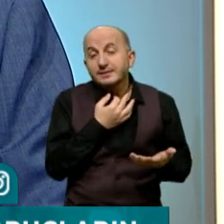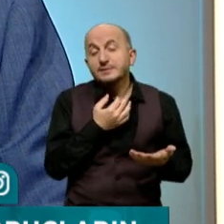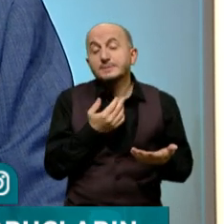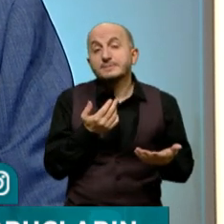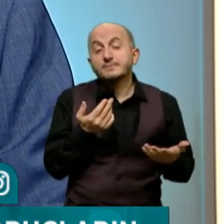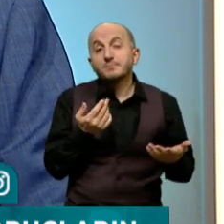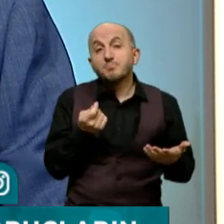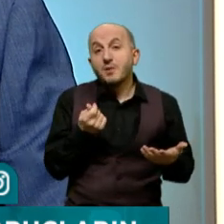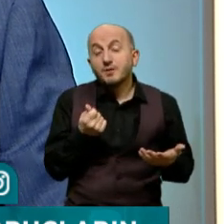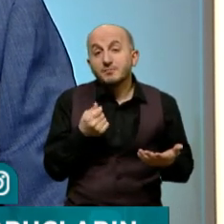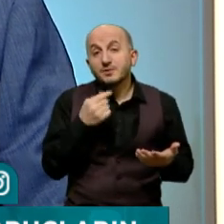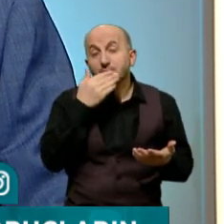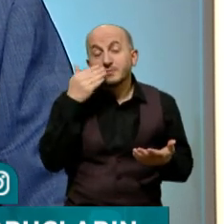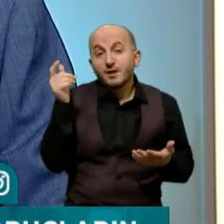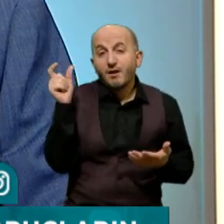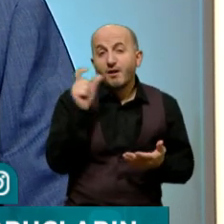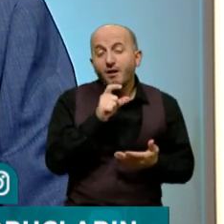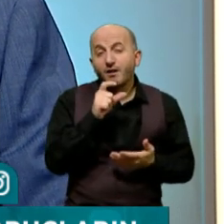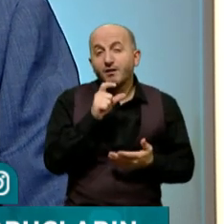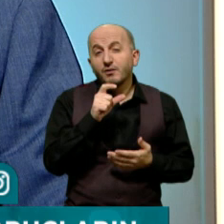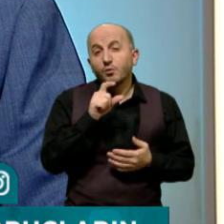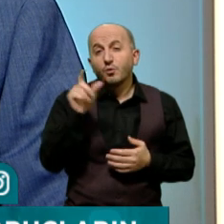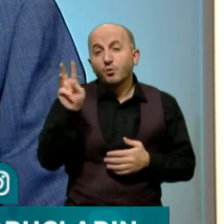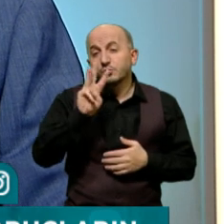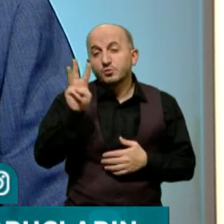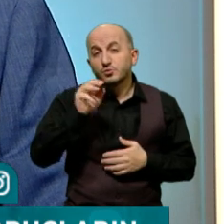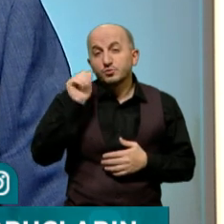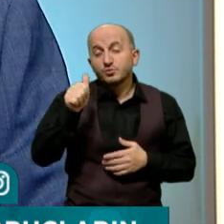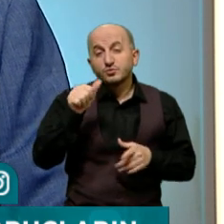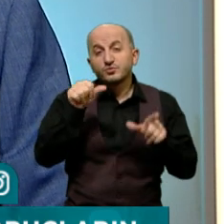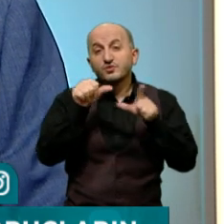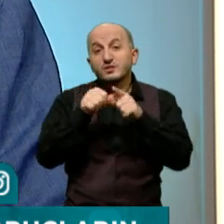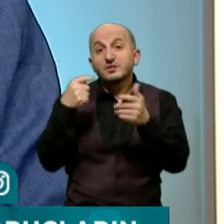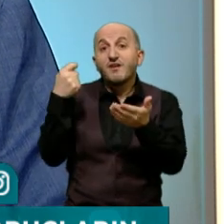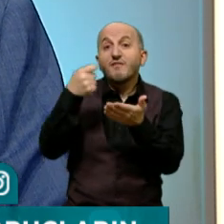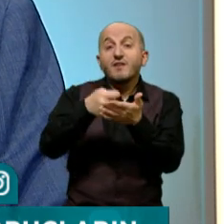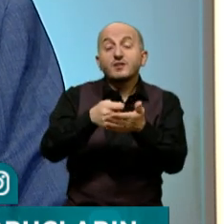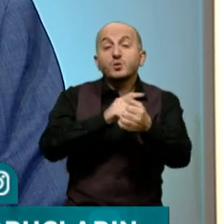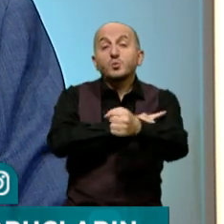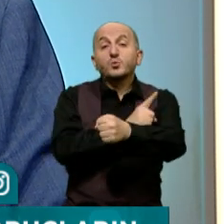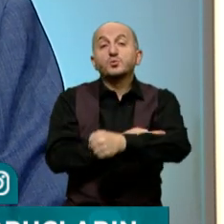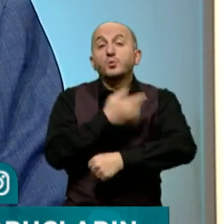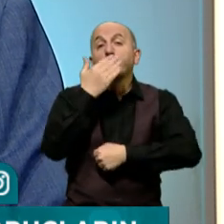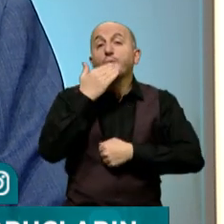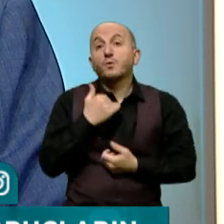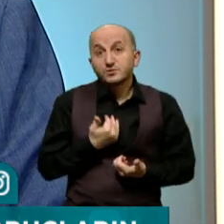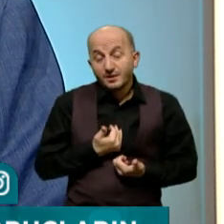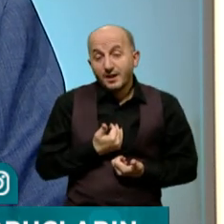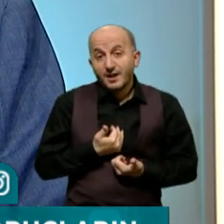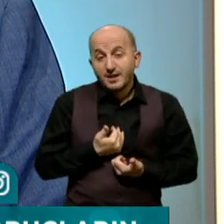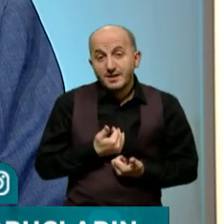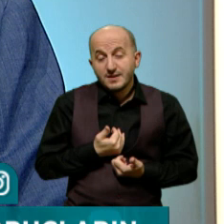gerçekten bir Ramazan boyu işte 30 günün fitresini verecek bir imkanı da yoksa ona